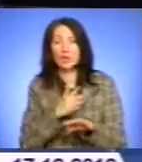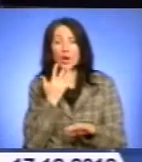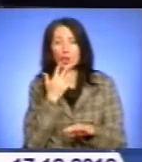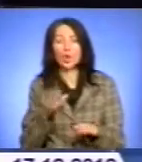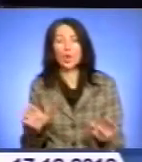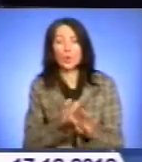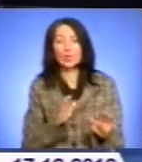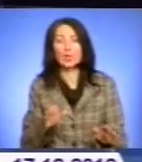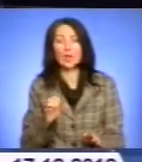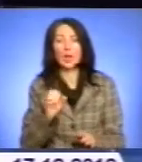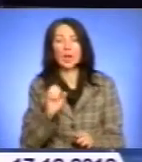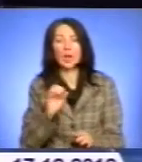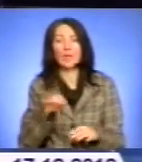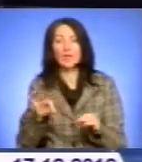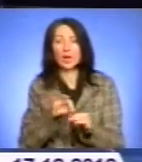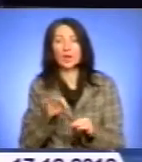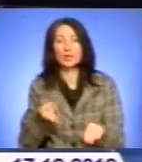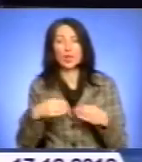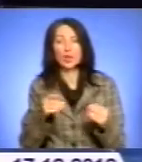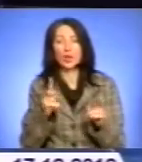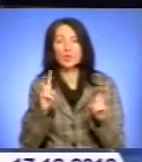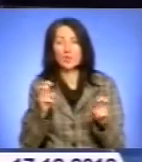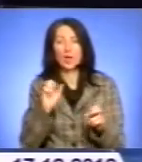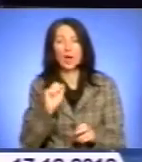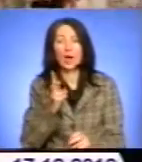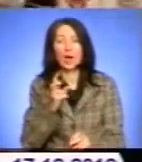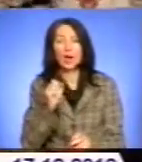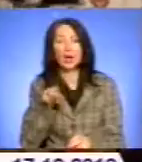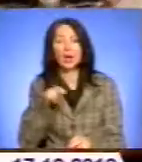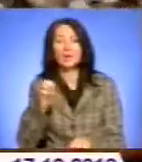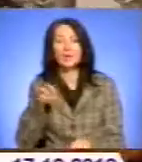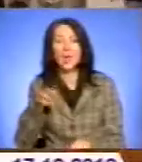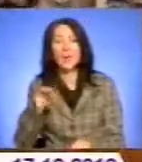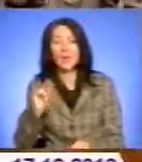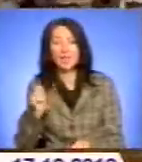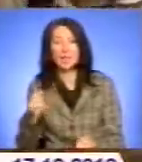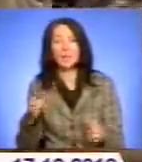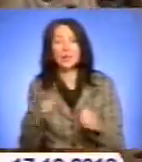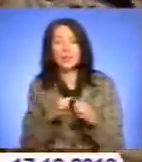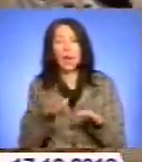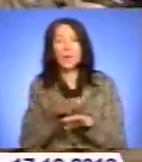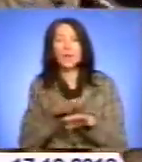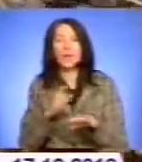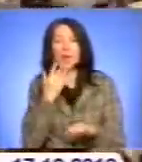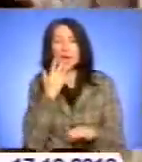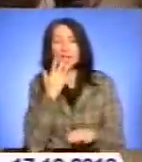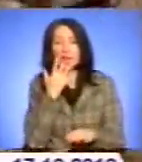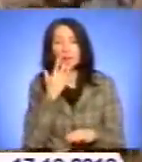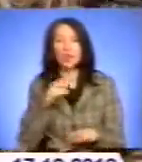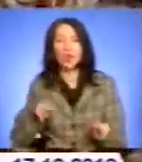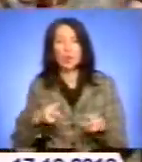на прес-конференції директор філармонії Ярослав Лемішка. Ансамбль народного танцю «Нацбручанка» створений